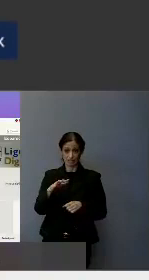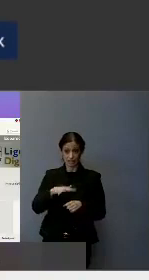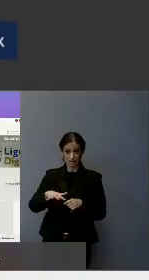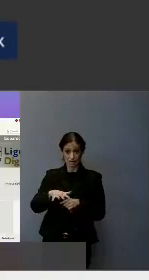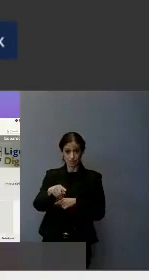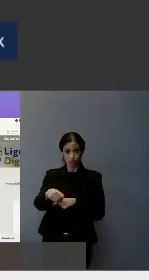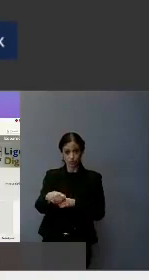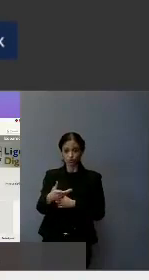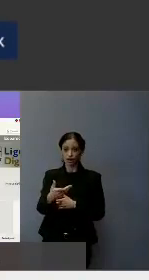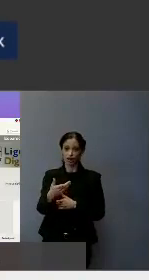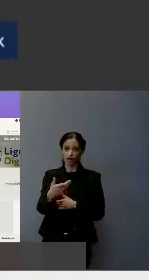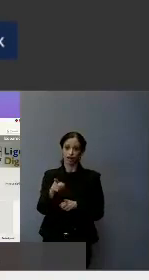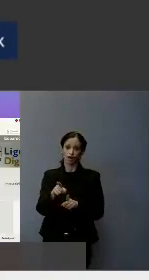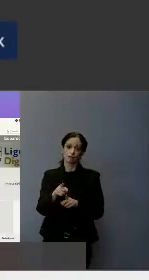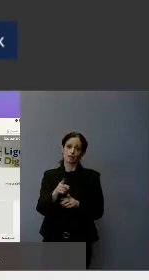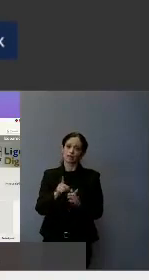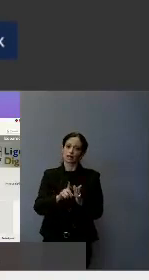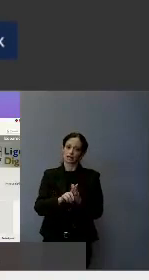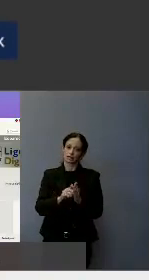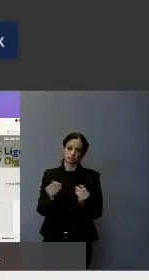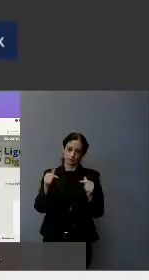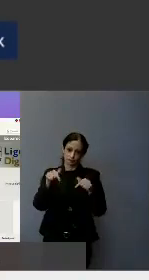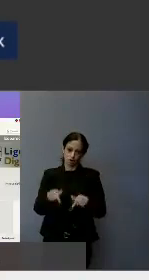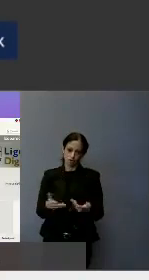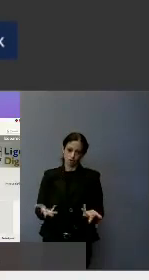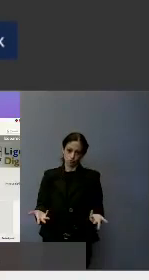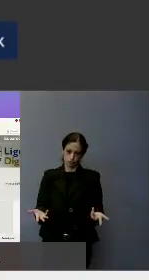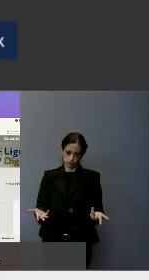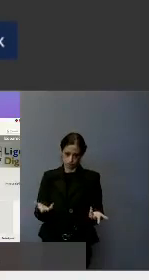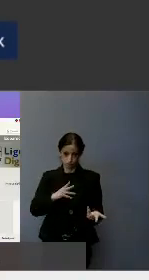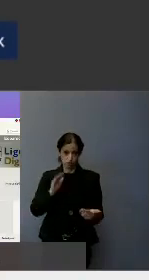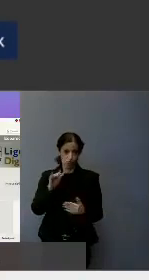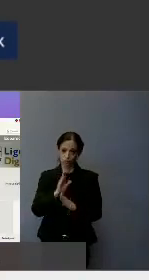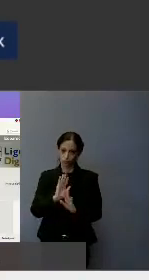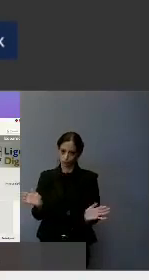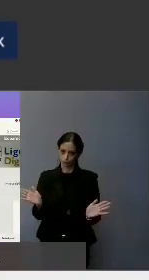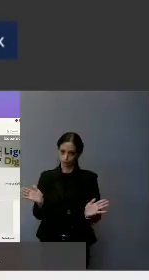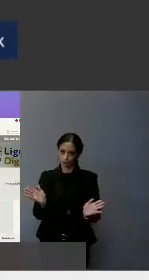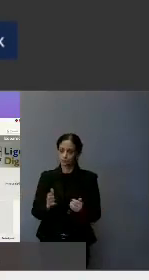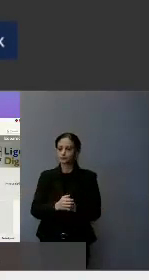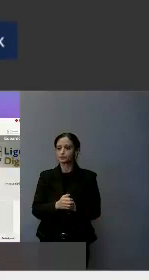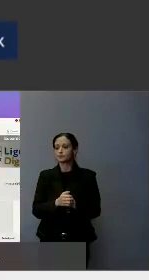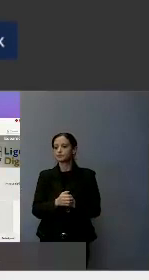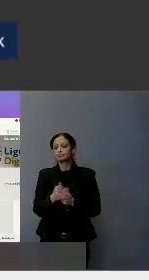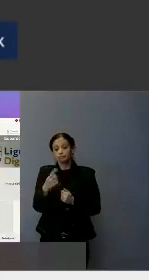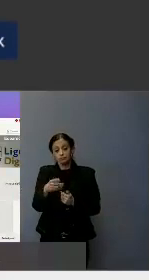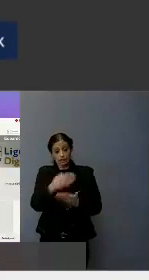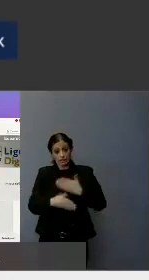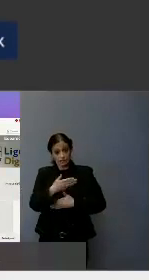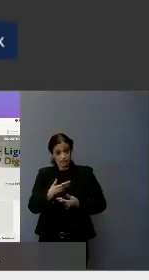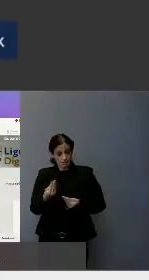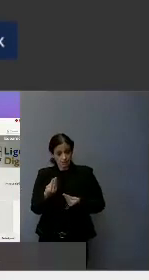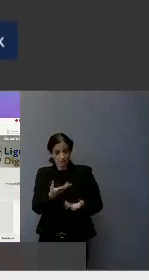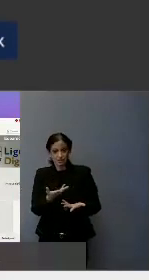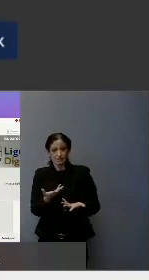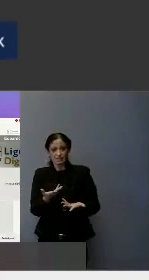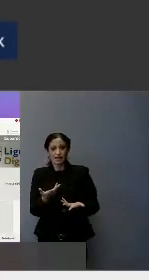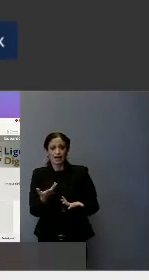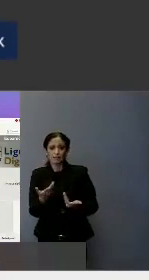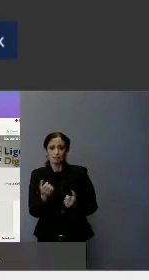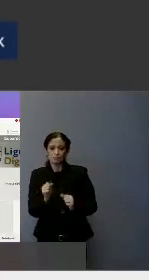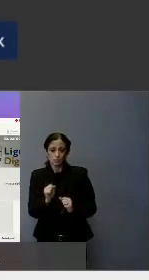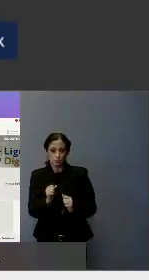parleremo più in futuro perché questo pero rimassa risolto a queste persone poco importa se la